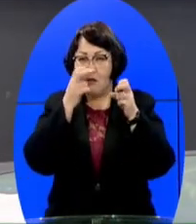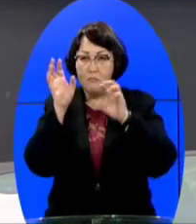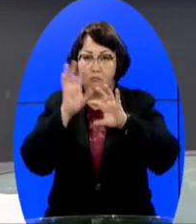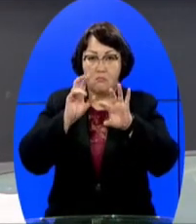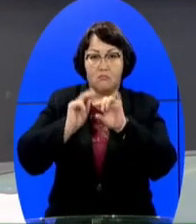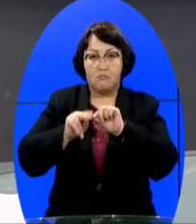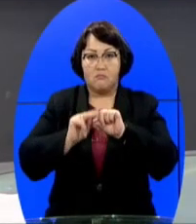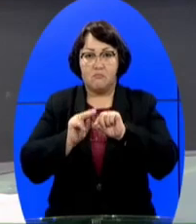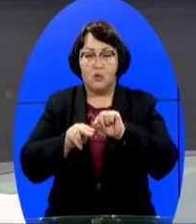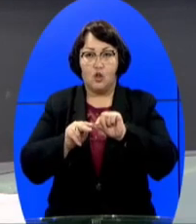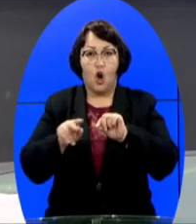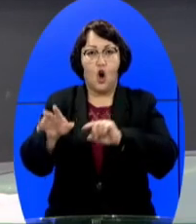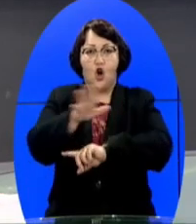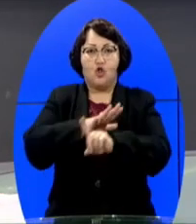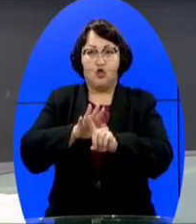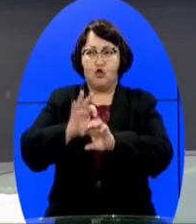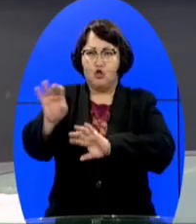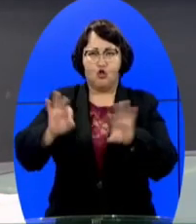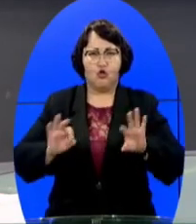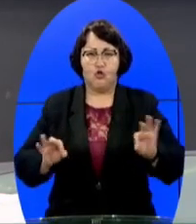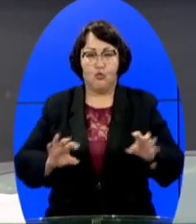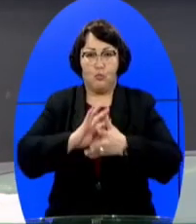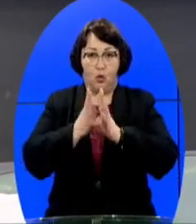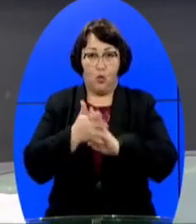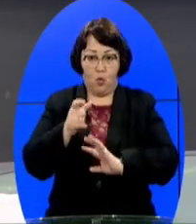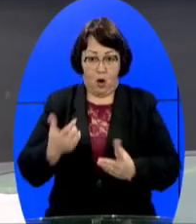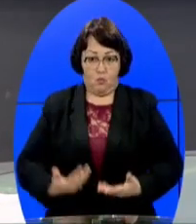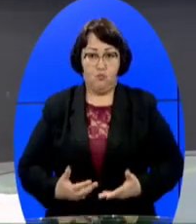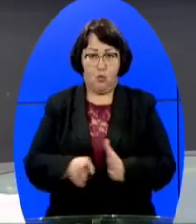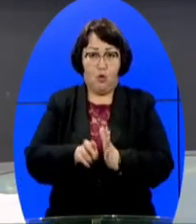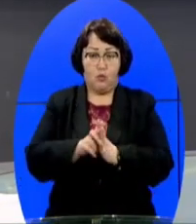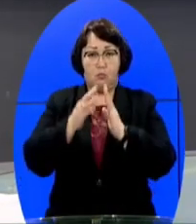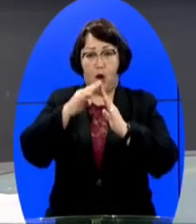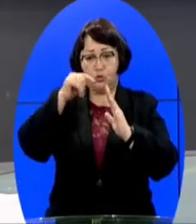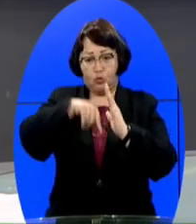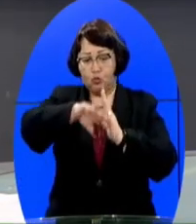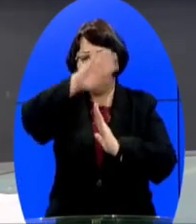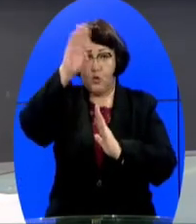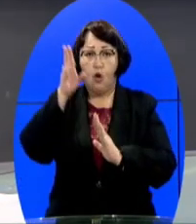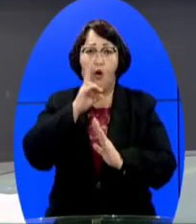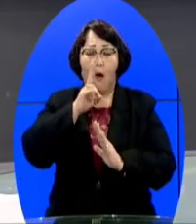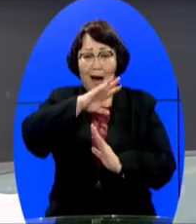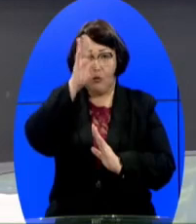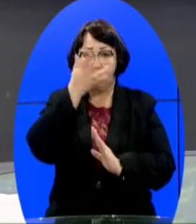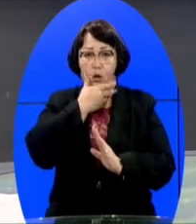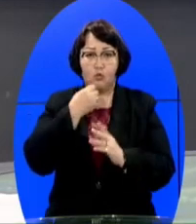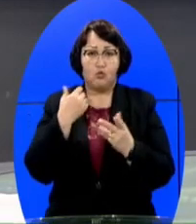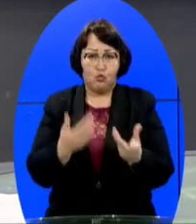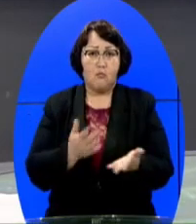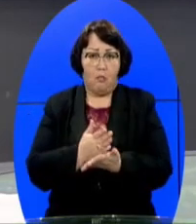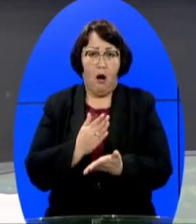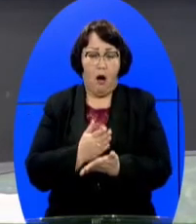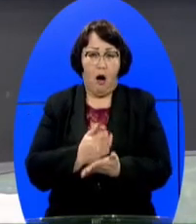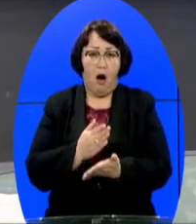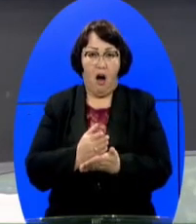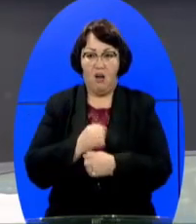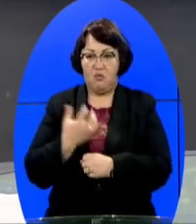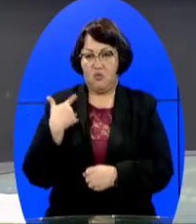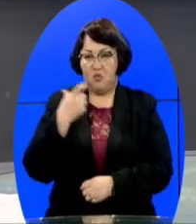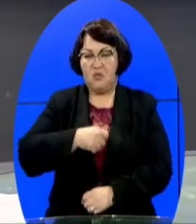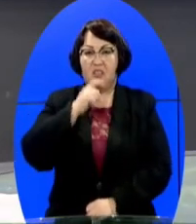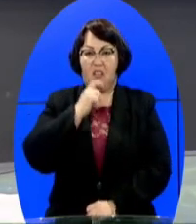харилцан адилгүй байгаа ч хүн амьдрах наад захын шаардлагыг бүрэн хангасан дулаан байртай, халуун хоолтой байлгаж байгаа гэдгийг албаны хүмүүс хэлж байна.